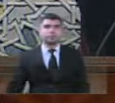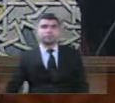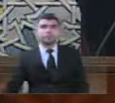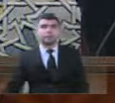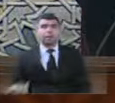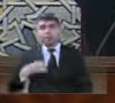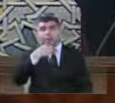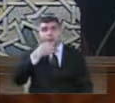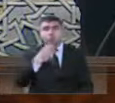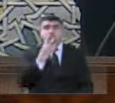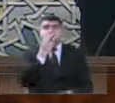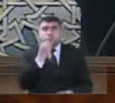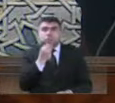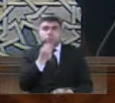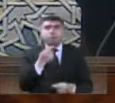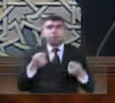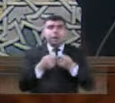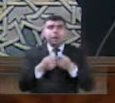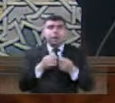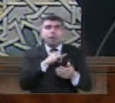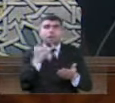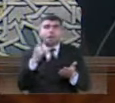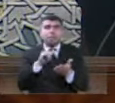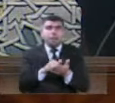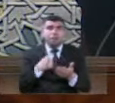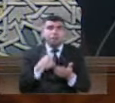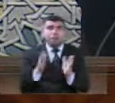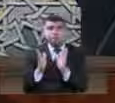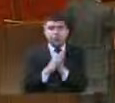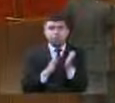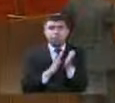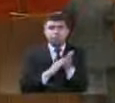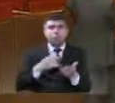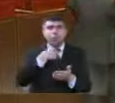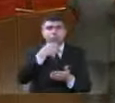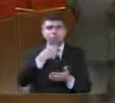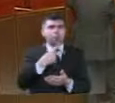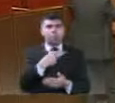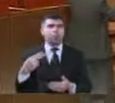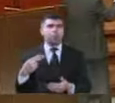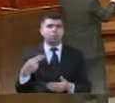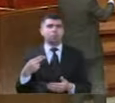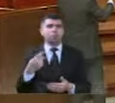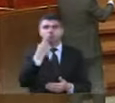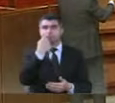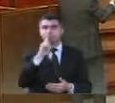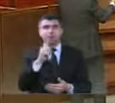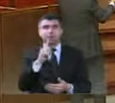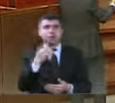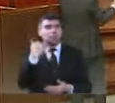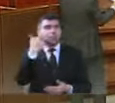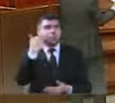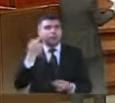الوفاه، يعني تتقول لي بحال زعما تنصفقوا الوفاه، بالعكس لا انت ولا انا ولا حتى شي واحد انا ما يرضى ولو مواطن ولا مواطنه وحده